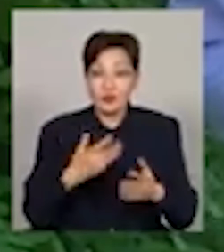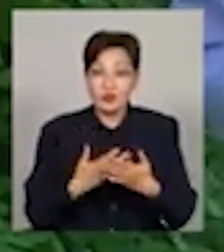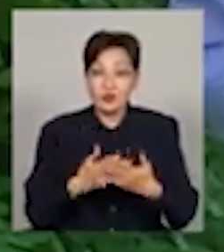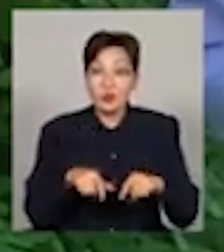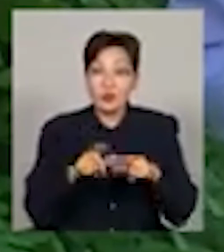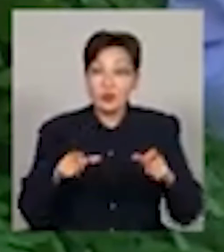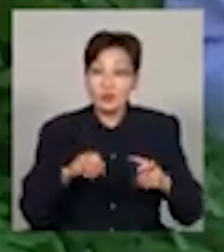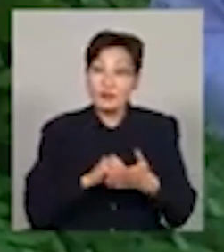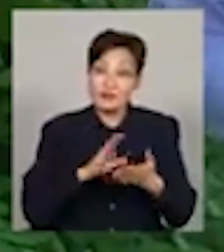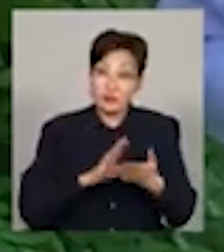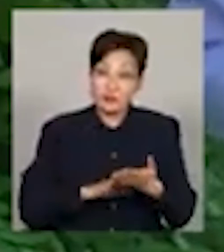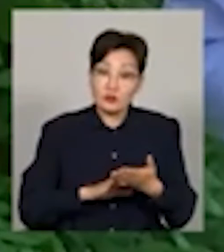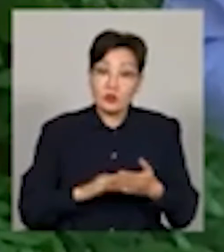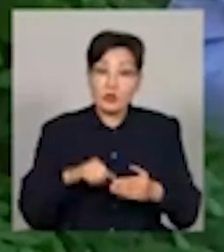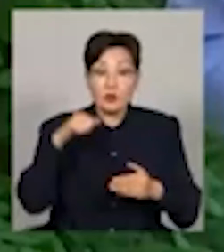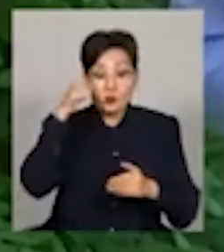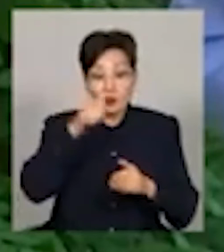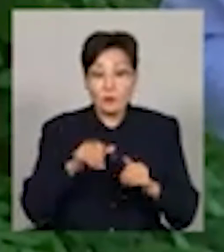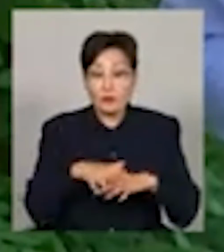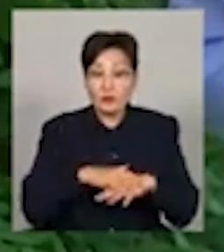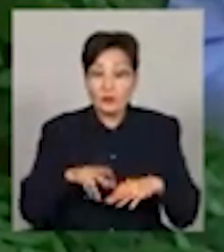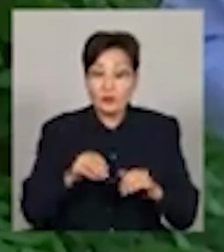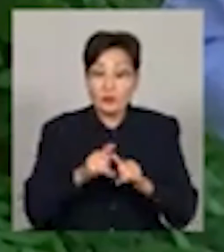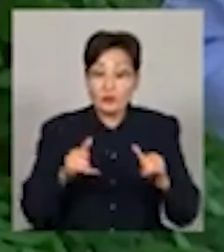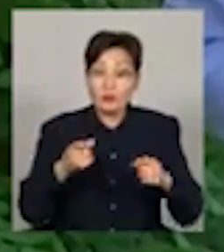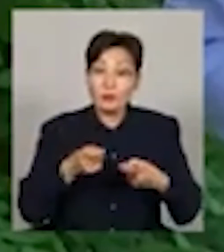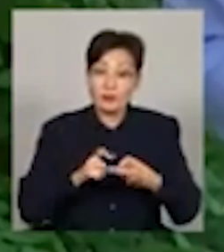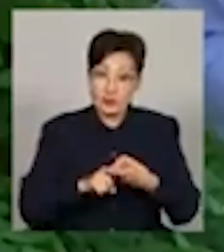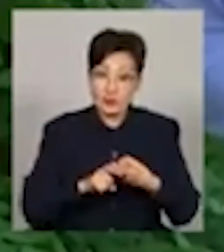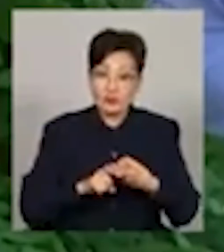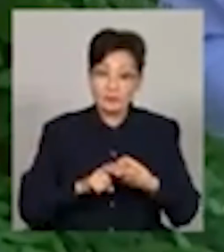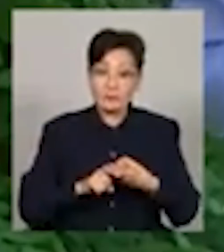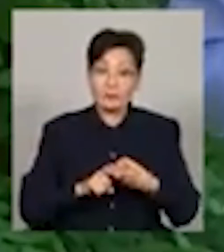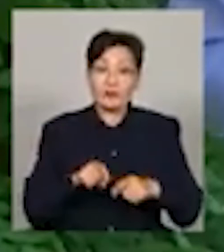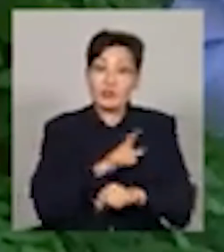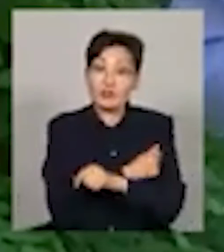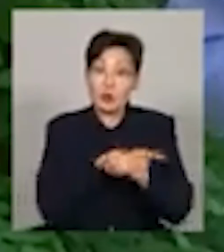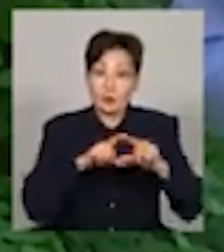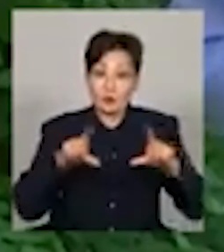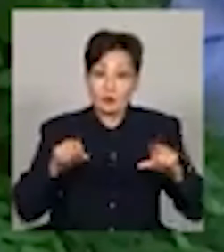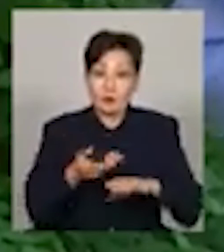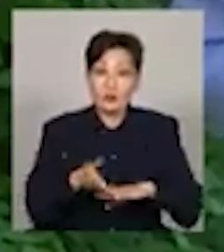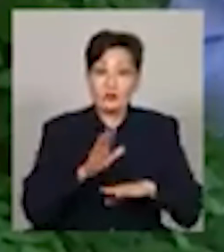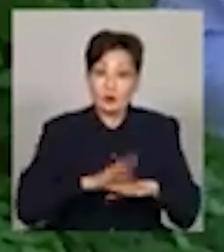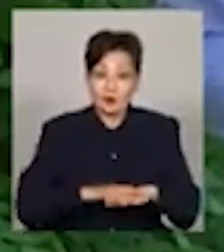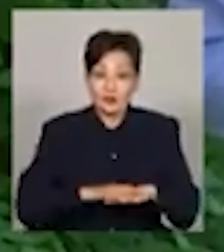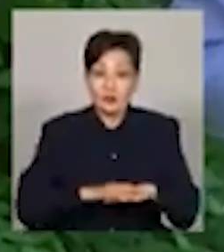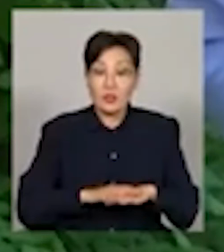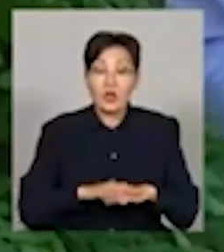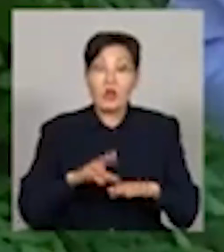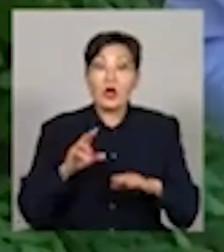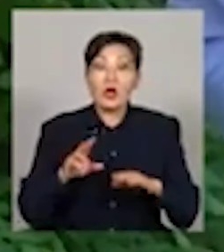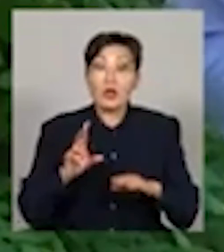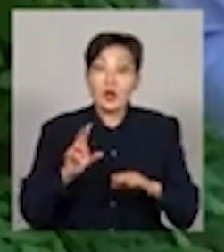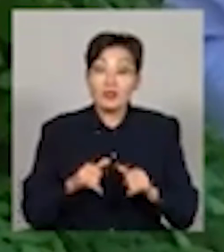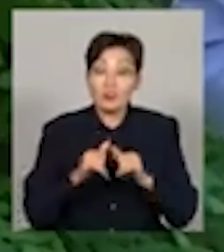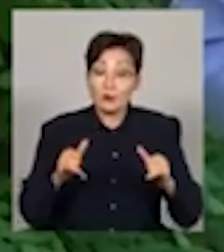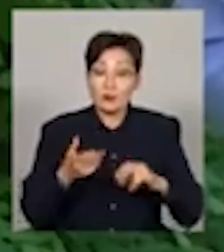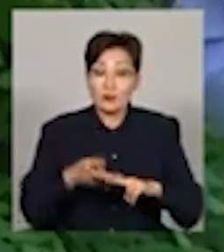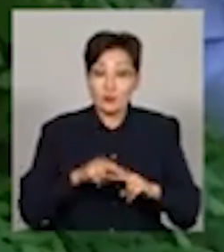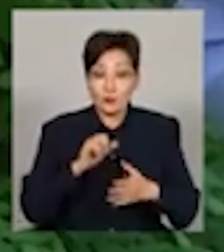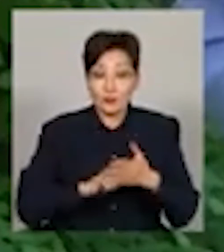тұрғын тіркелген. Жыл санап халық санының өсуіне байланысты емханаларға түсетін жүктеменің де артатыны сөзсіз.